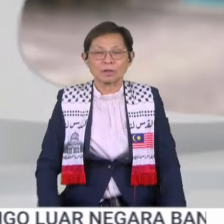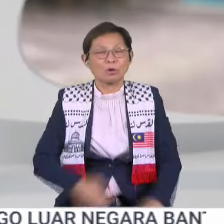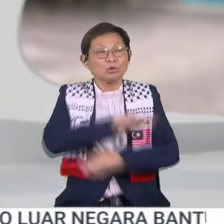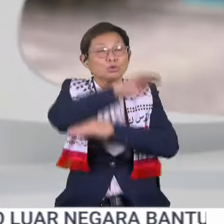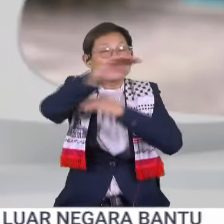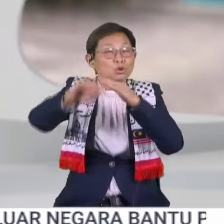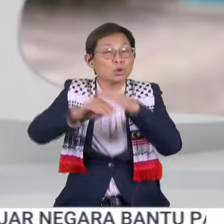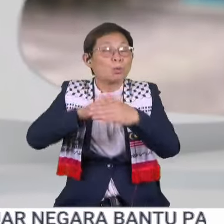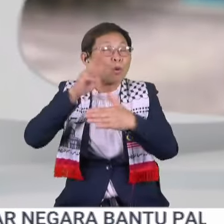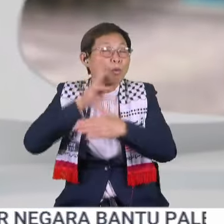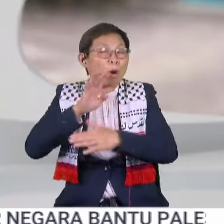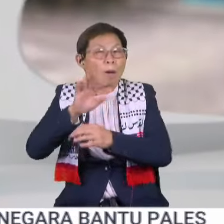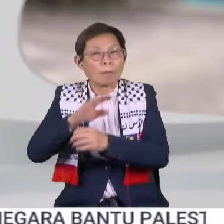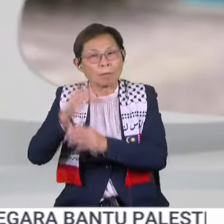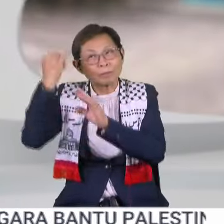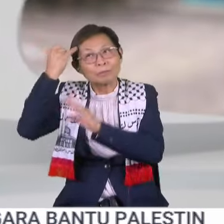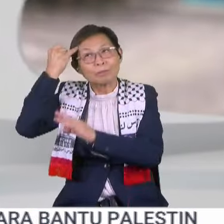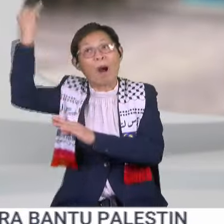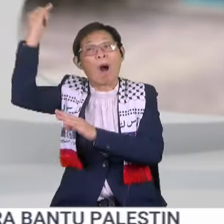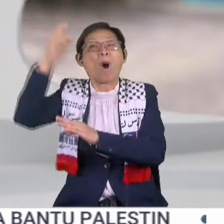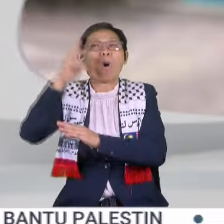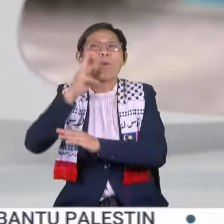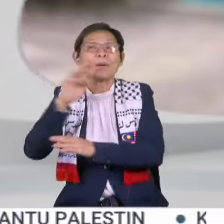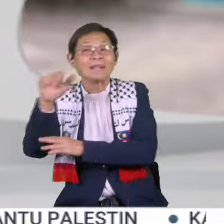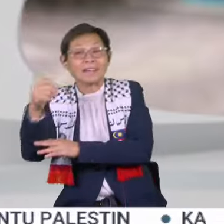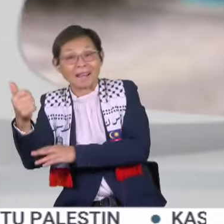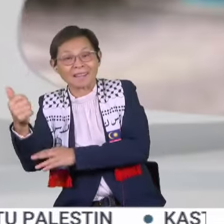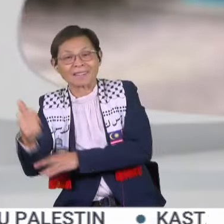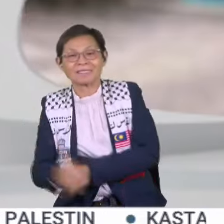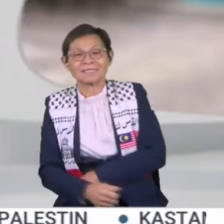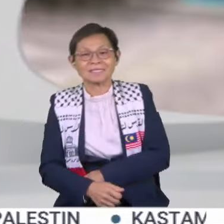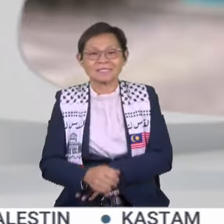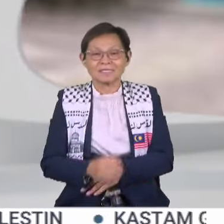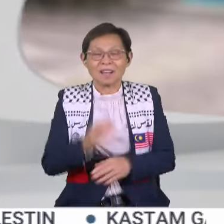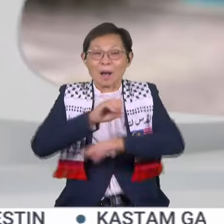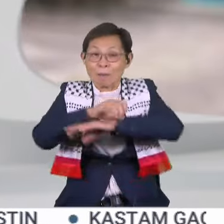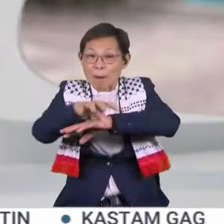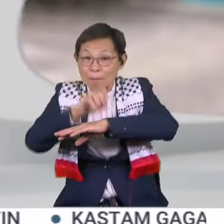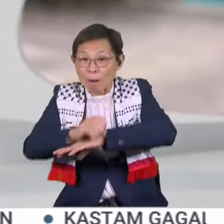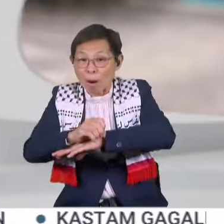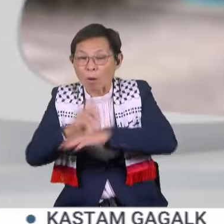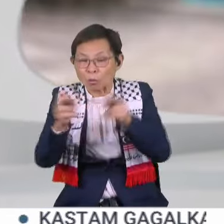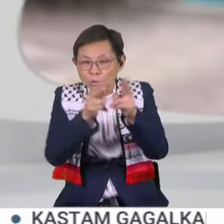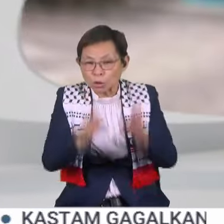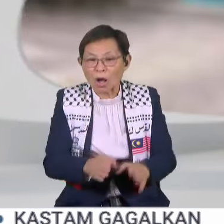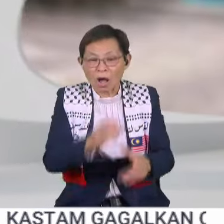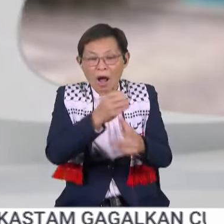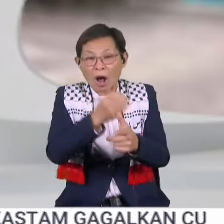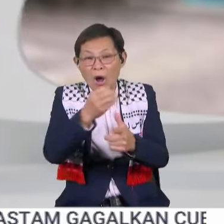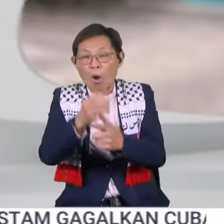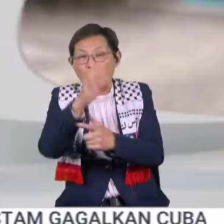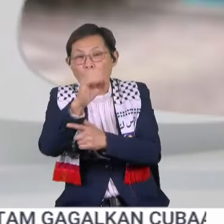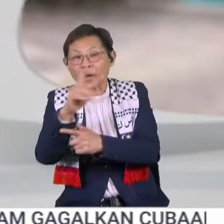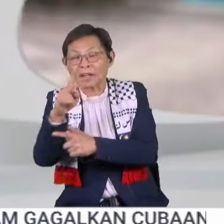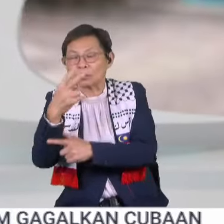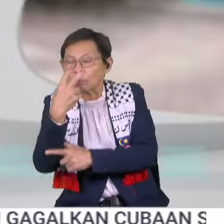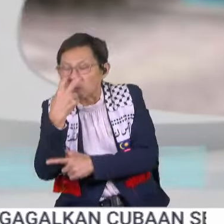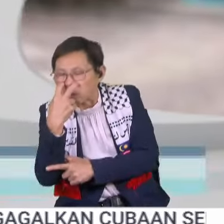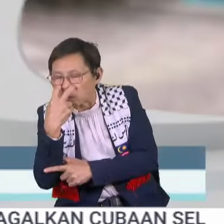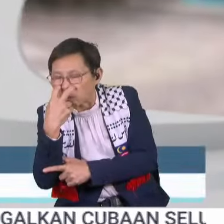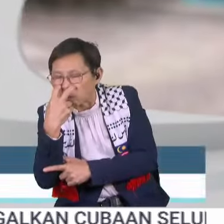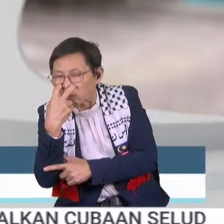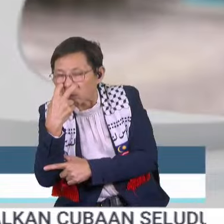wanita adalah inspirasi kepada wanita lain itu pesan Usahawan yang juga orang kurang upaya Oku penglihatan